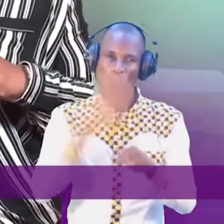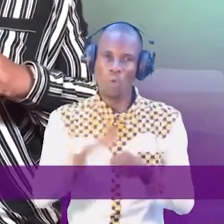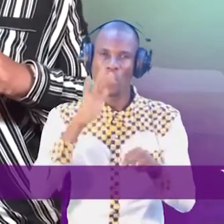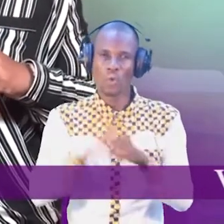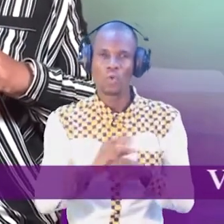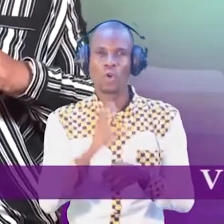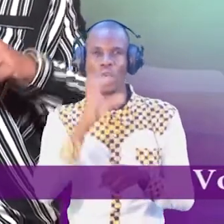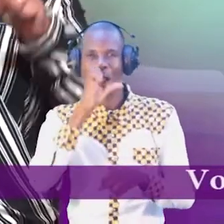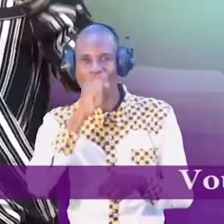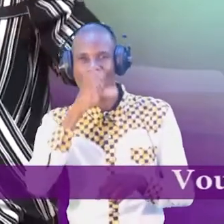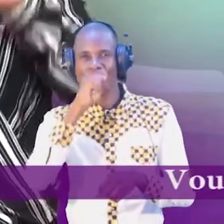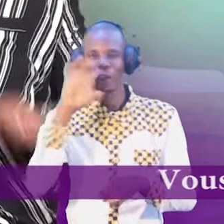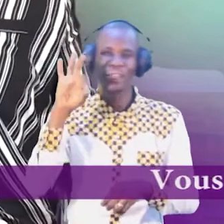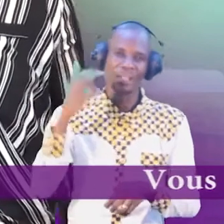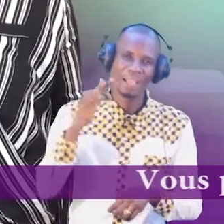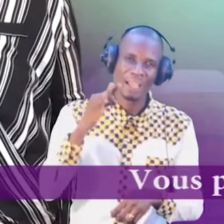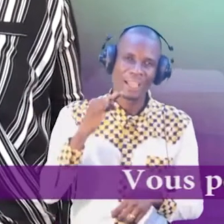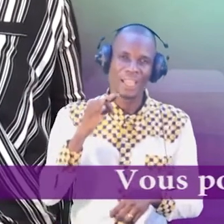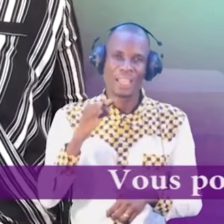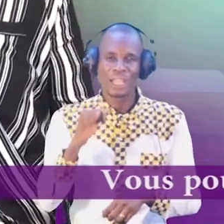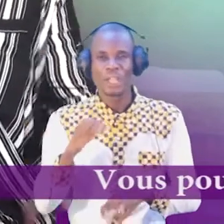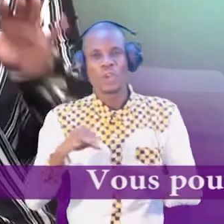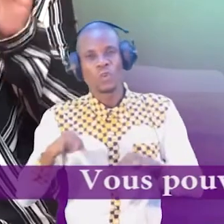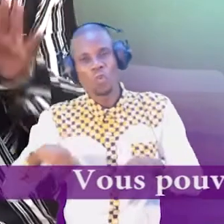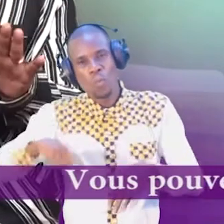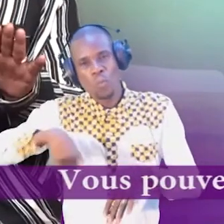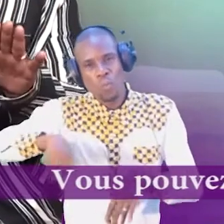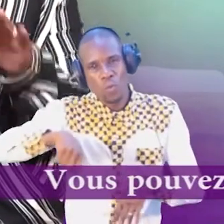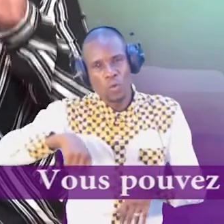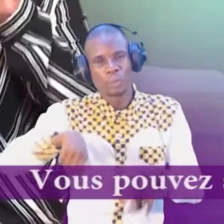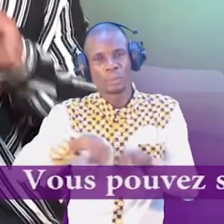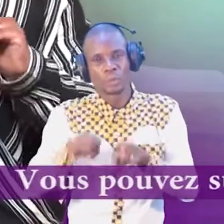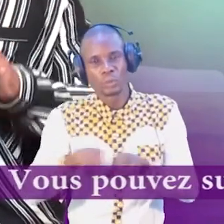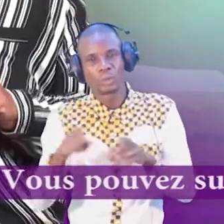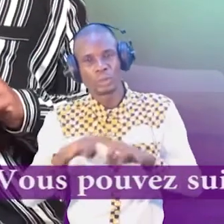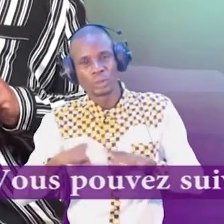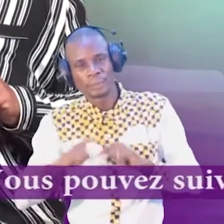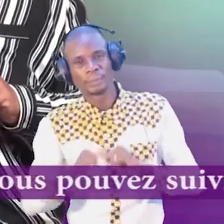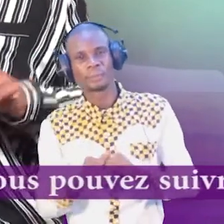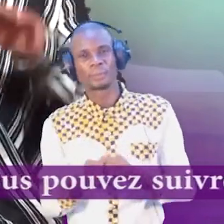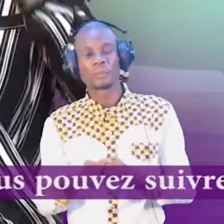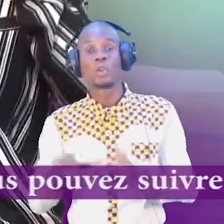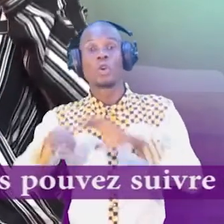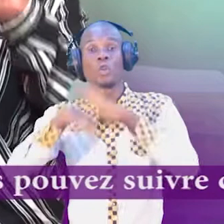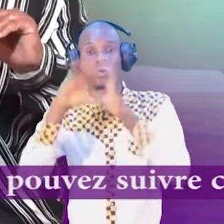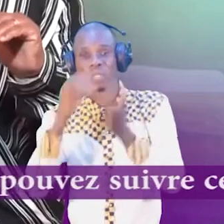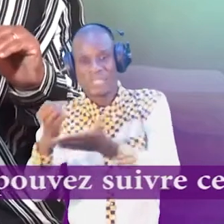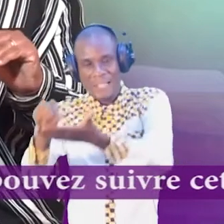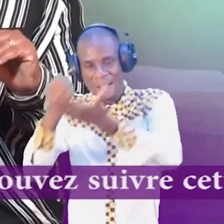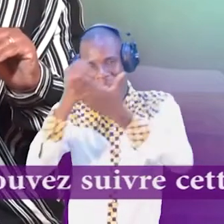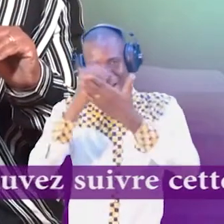yo oyoka lisusu posa ya komela likaya. Ya sambo esengeli kotia motema kati na Nzambe.